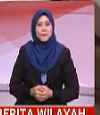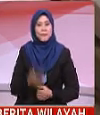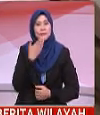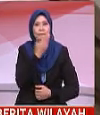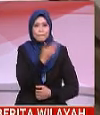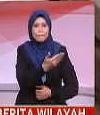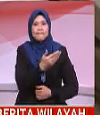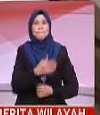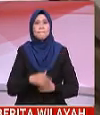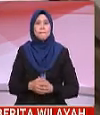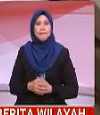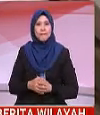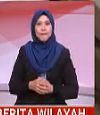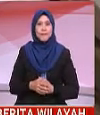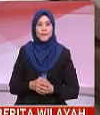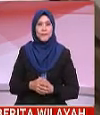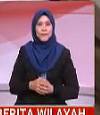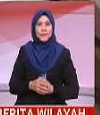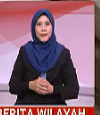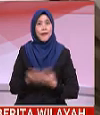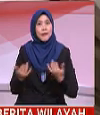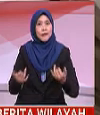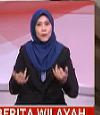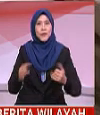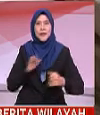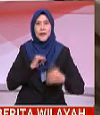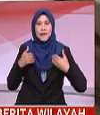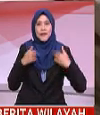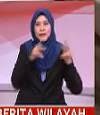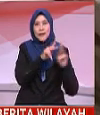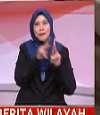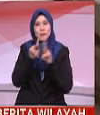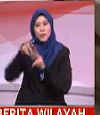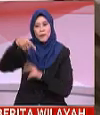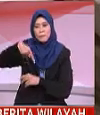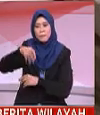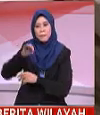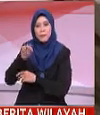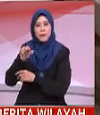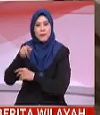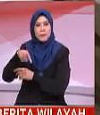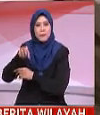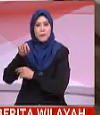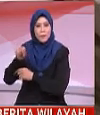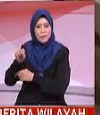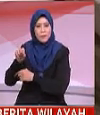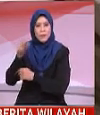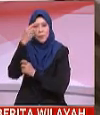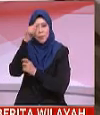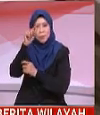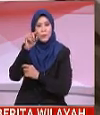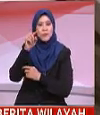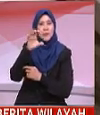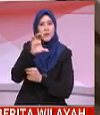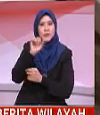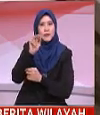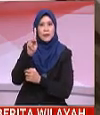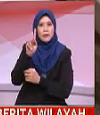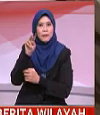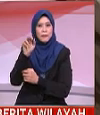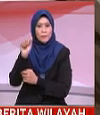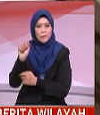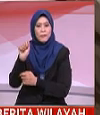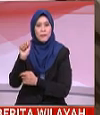Terima kasih penyampai di studio. Sekarang saya berada di Kampung Pimping Membakut sempena program Cakna Community Sabah FM